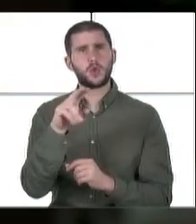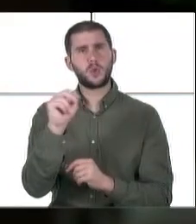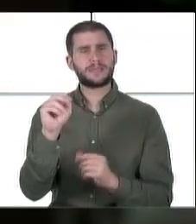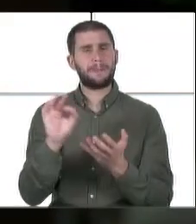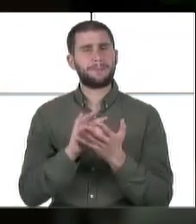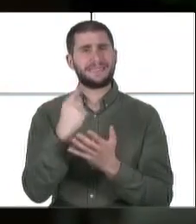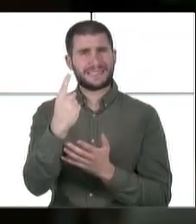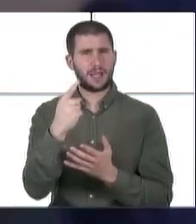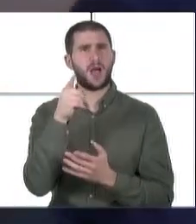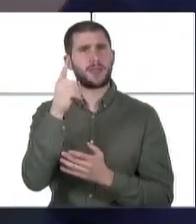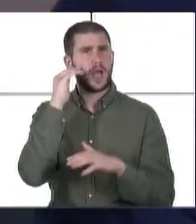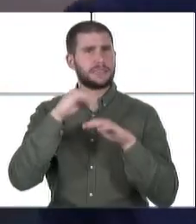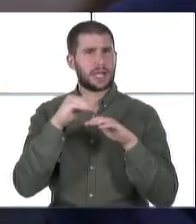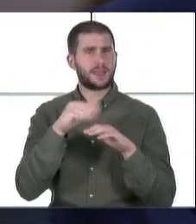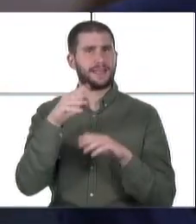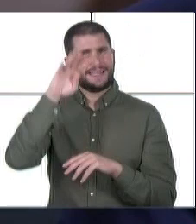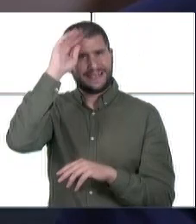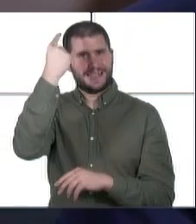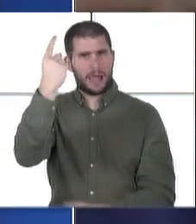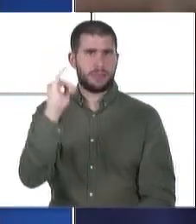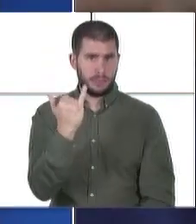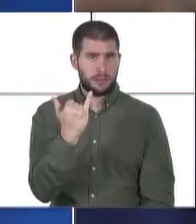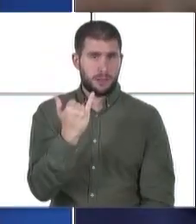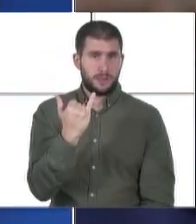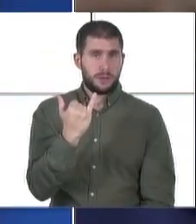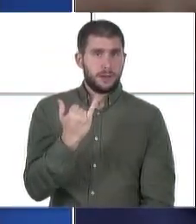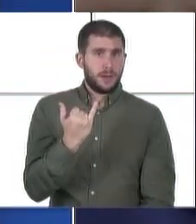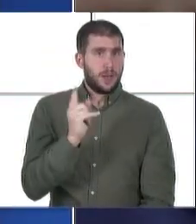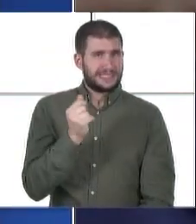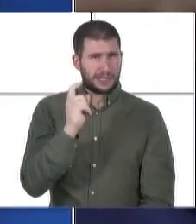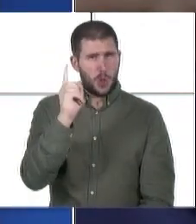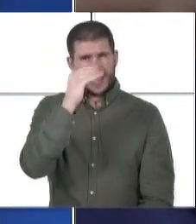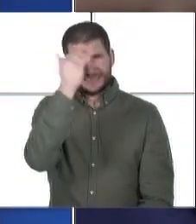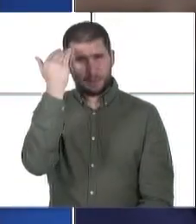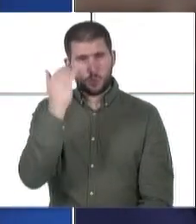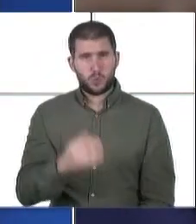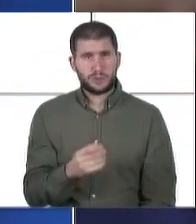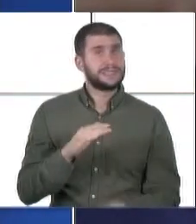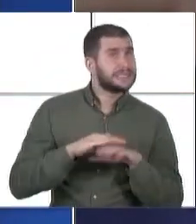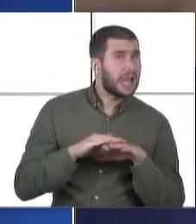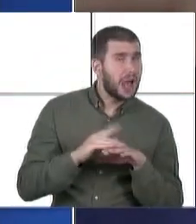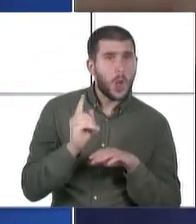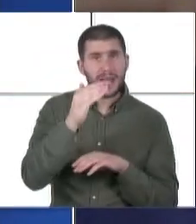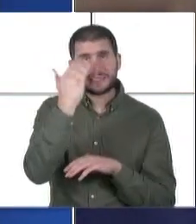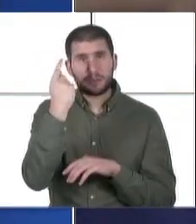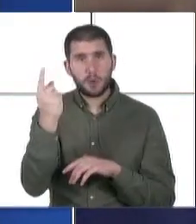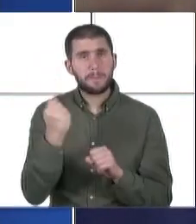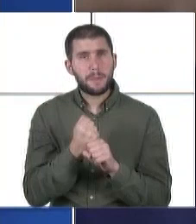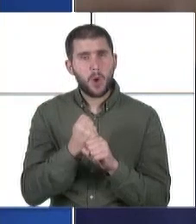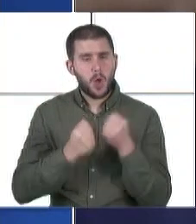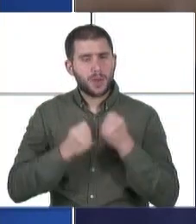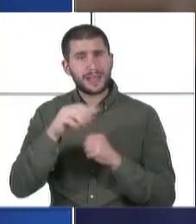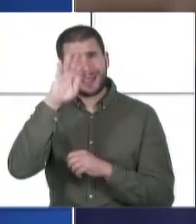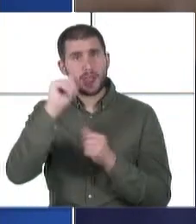שלך, אתה הזכרת בין היתר את איראן. לא הגזמנו קצת? סליחה? לא הגזמנו קצת בפעולות שלנו באיראן